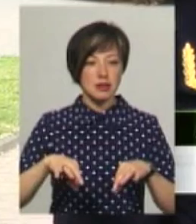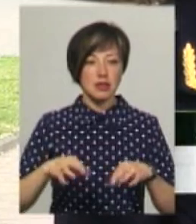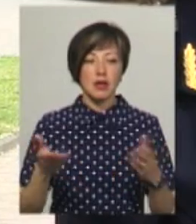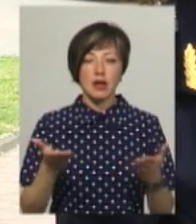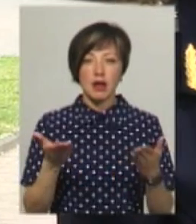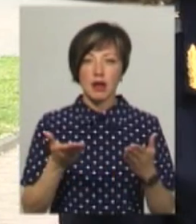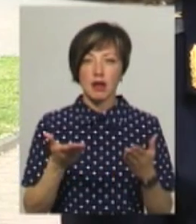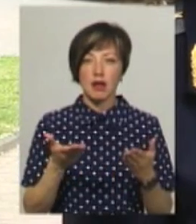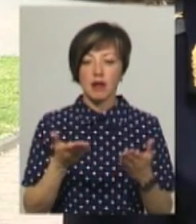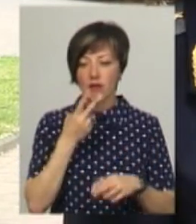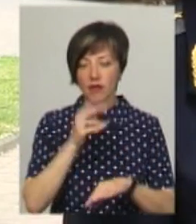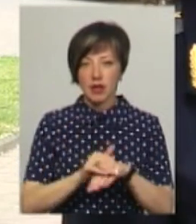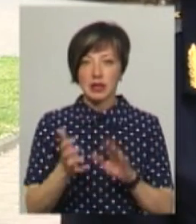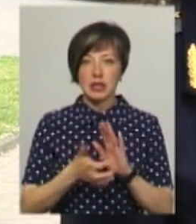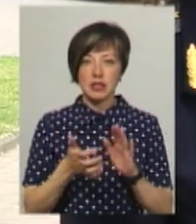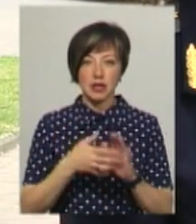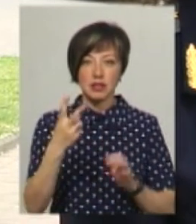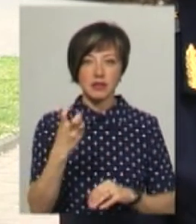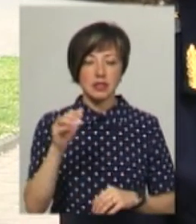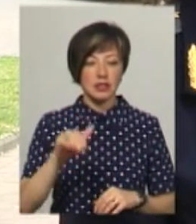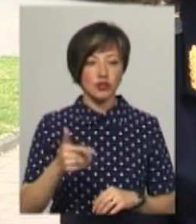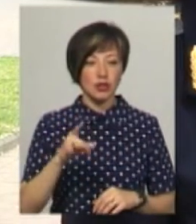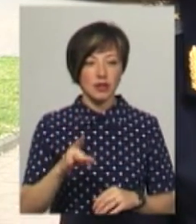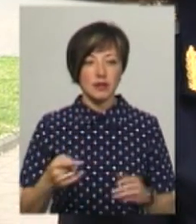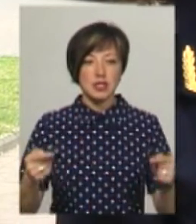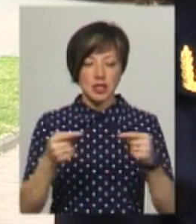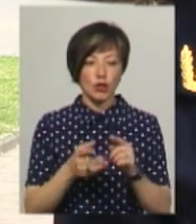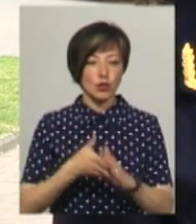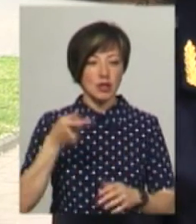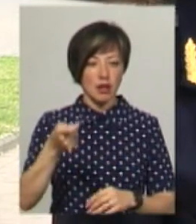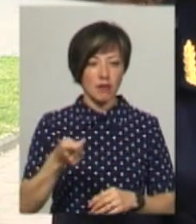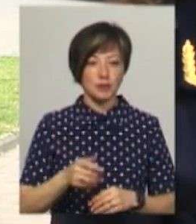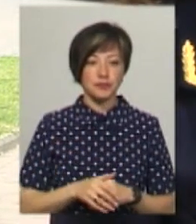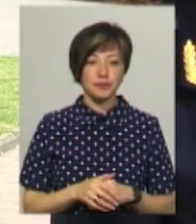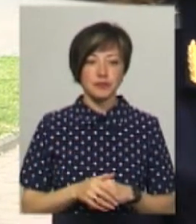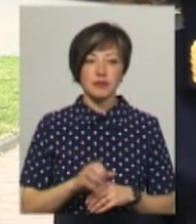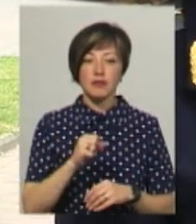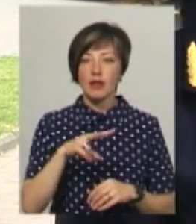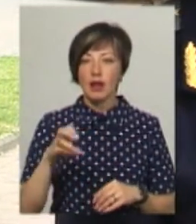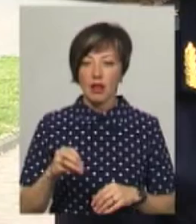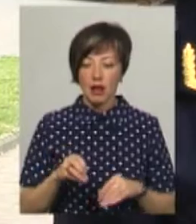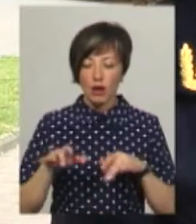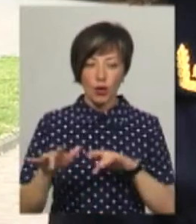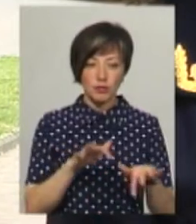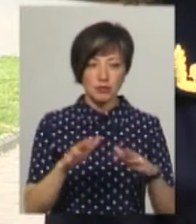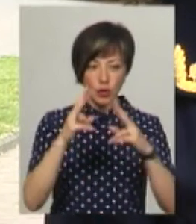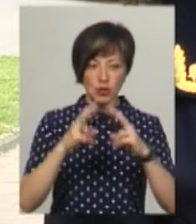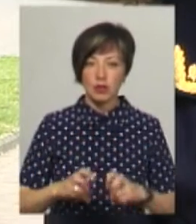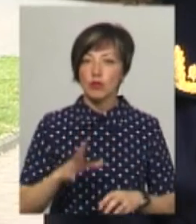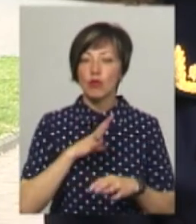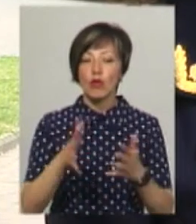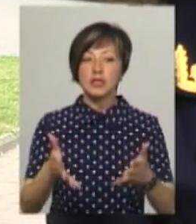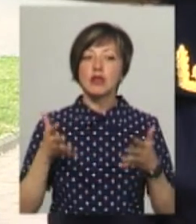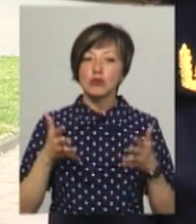який виявив нестачу близько 200 тисяч гривень згідно поданої заяви. Однак в ході досудового розслідування було